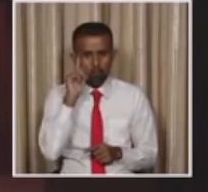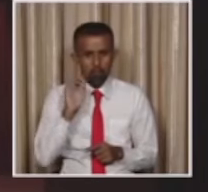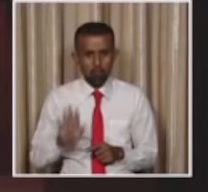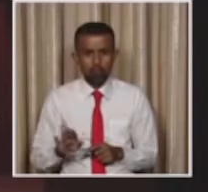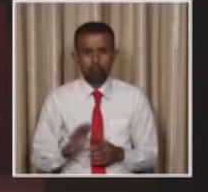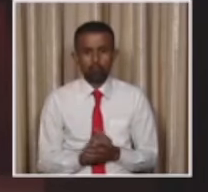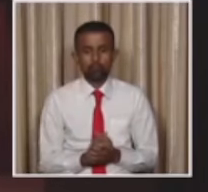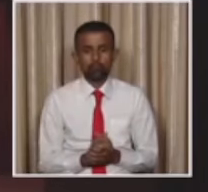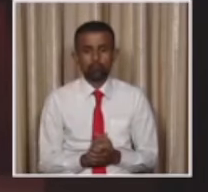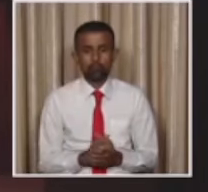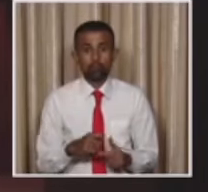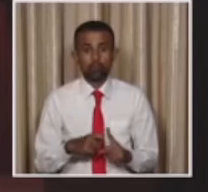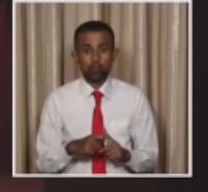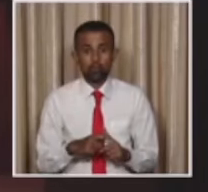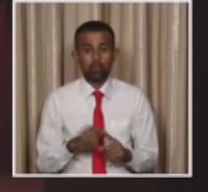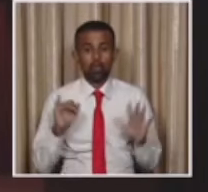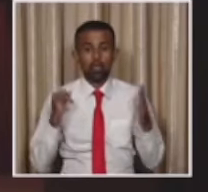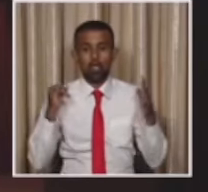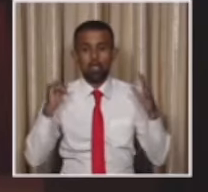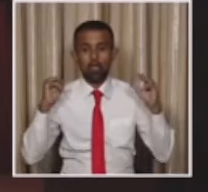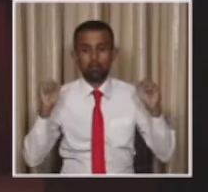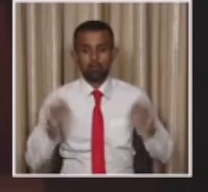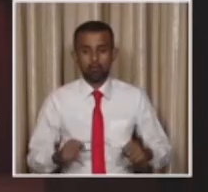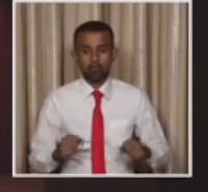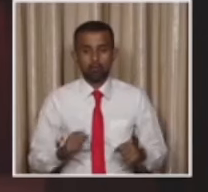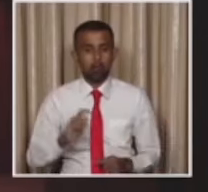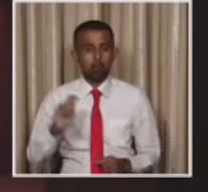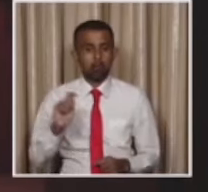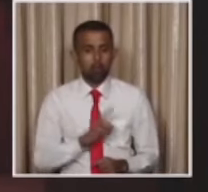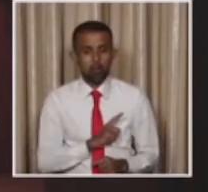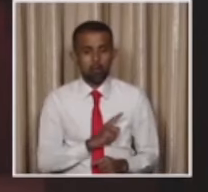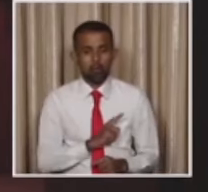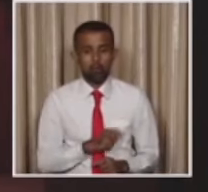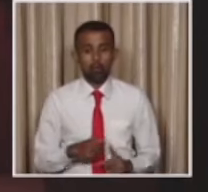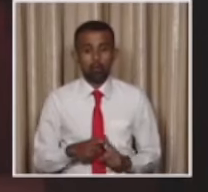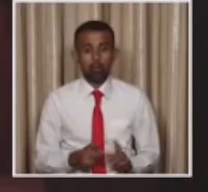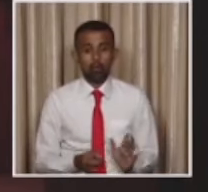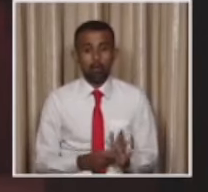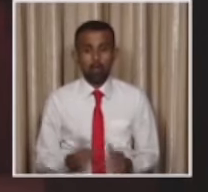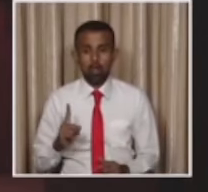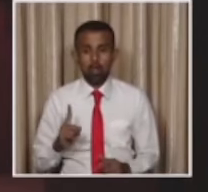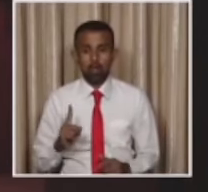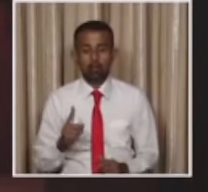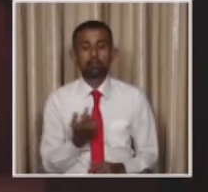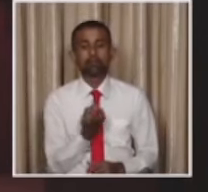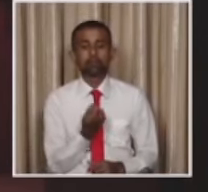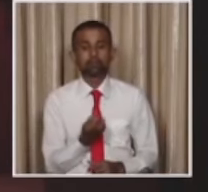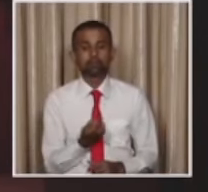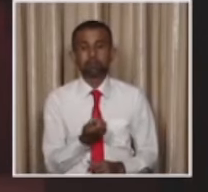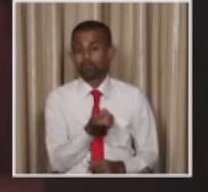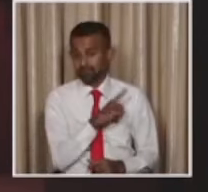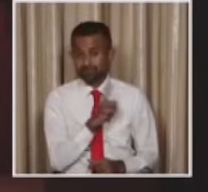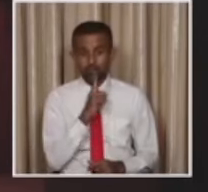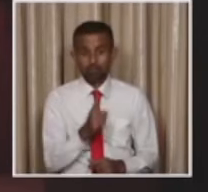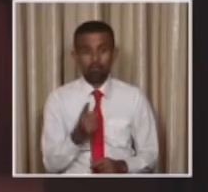වෙනවා කෝටි 60,000ක ආදායමක්. හැබැයි කෝටි ලක්ෂයක මුදලක් ඉහත කී